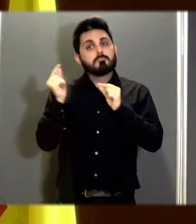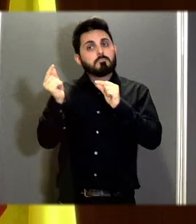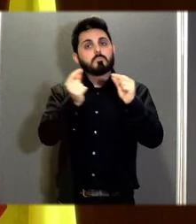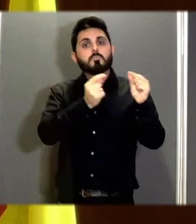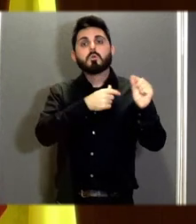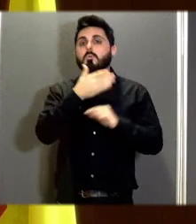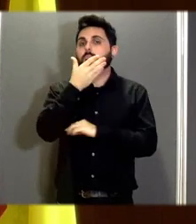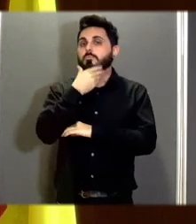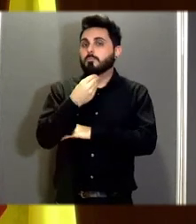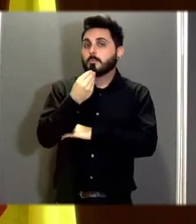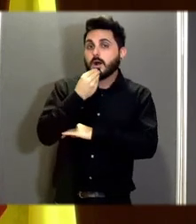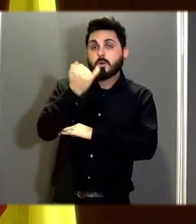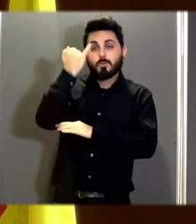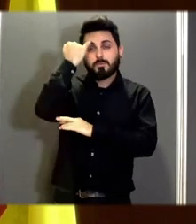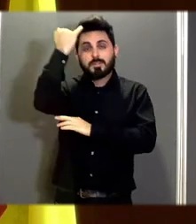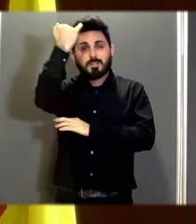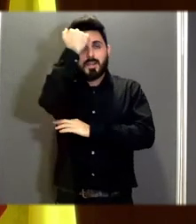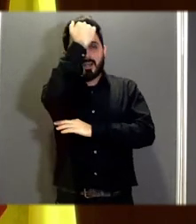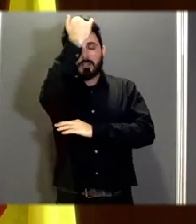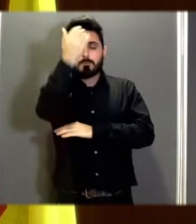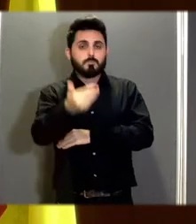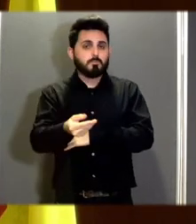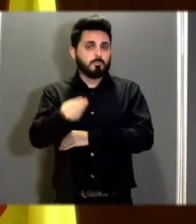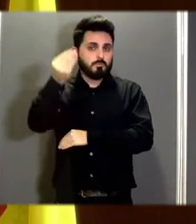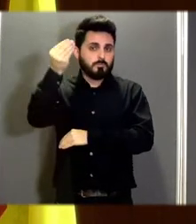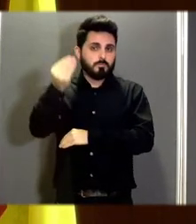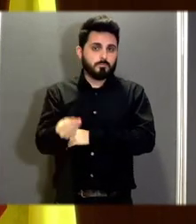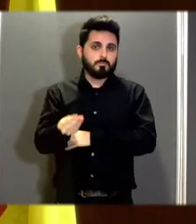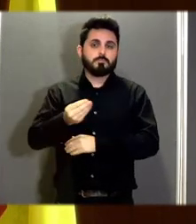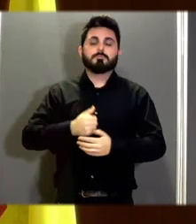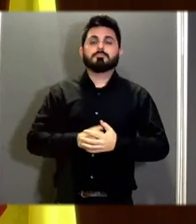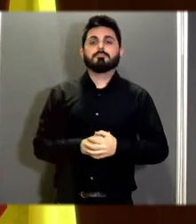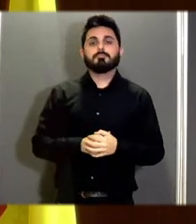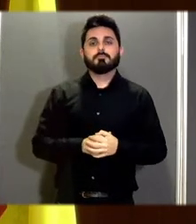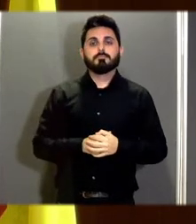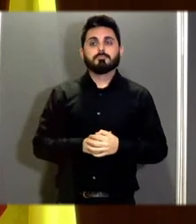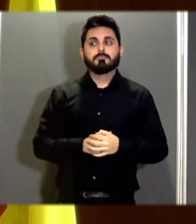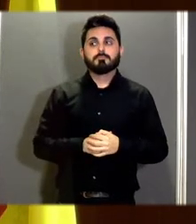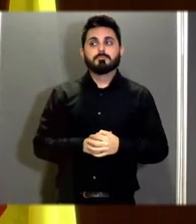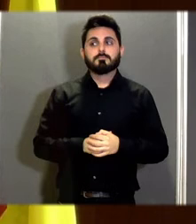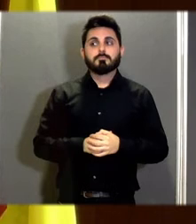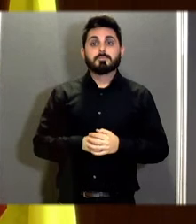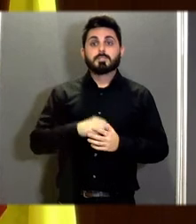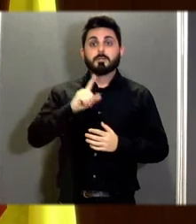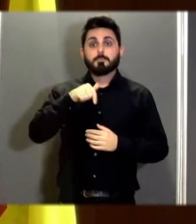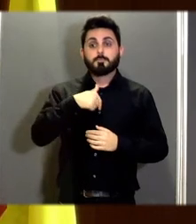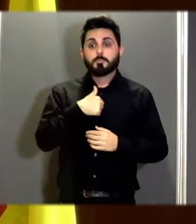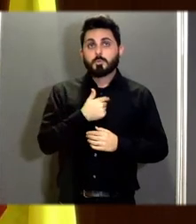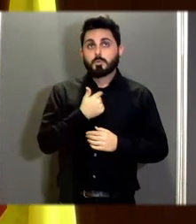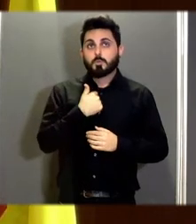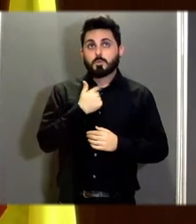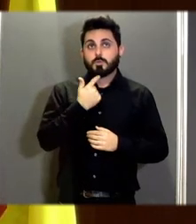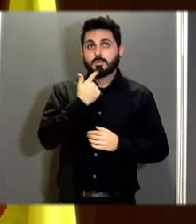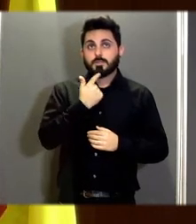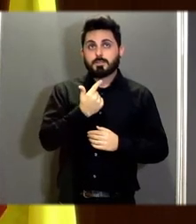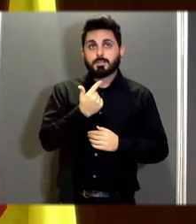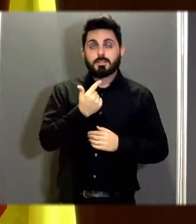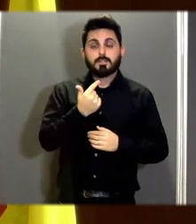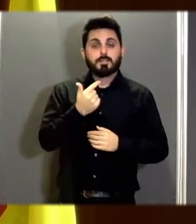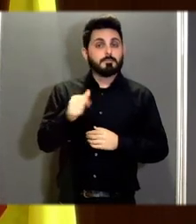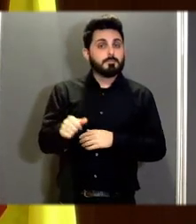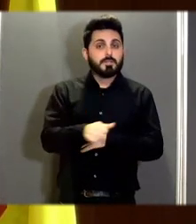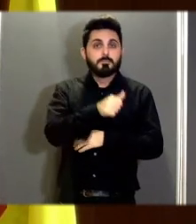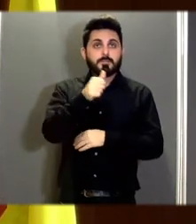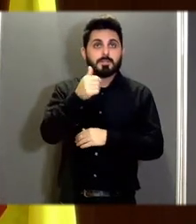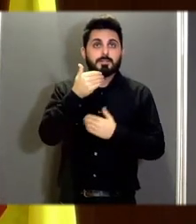tantes idees tan importants. Jo també per això no podia dir res més que donar d'entrada les